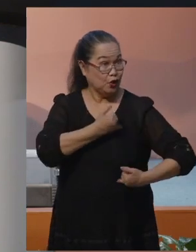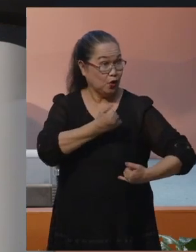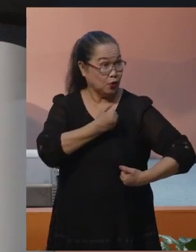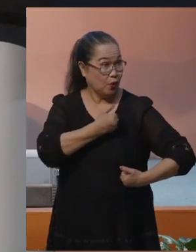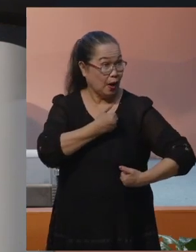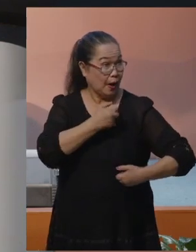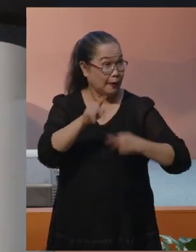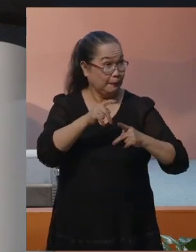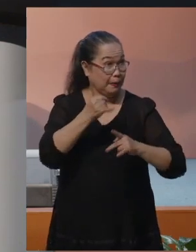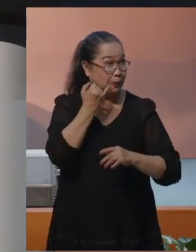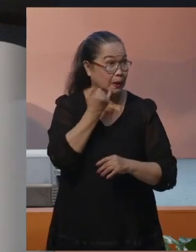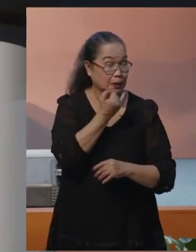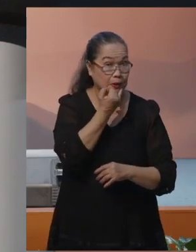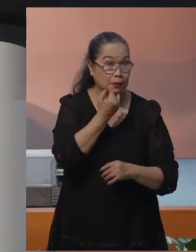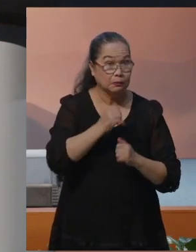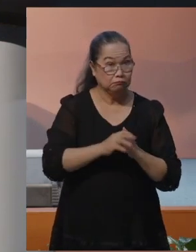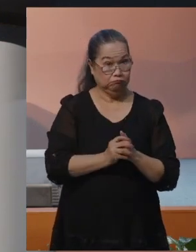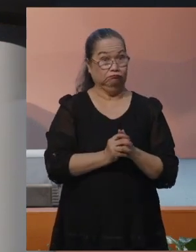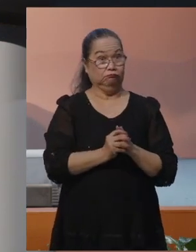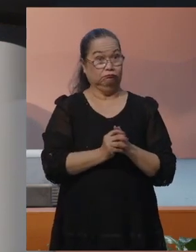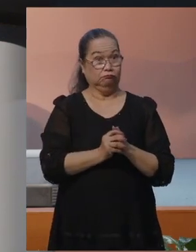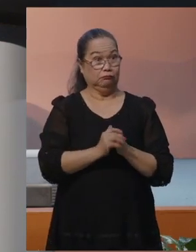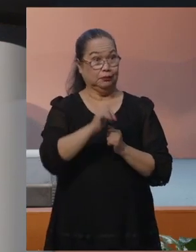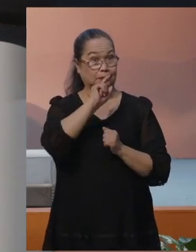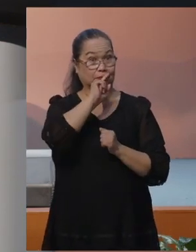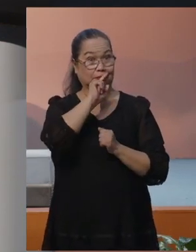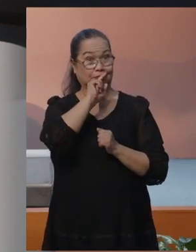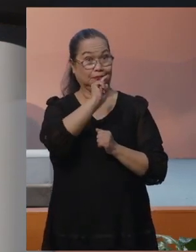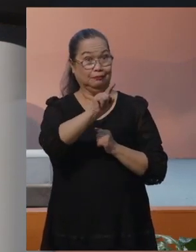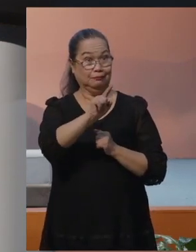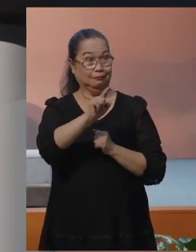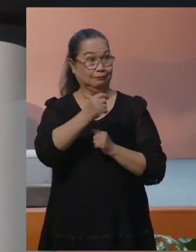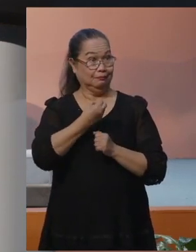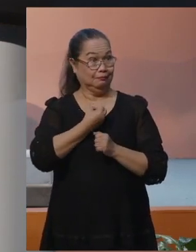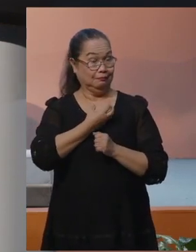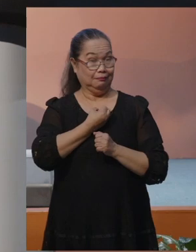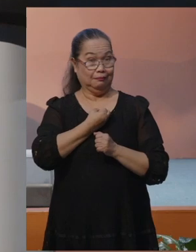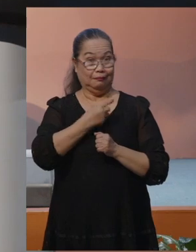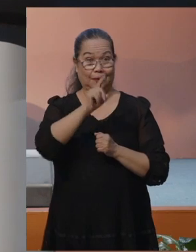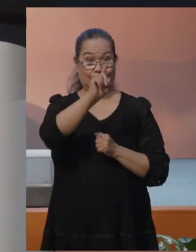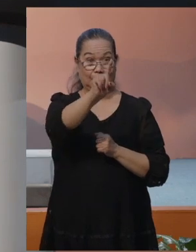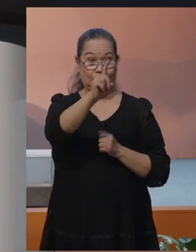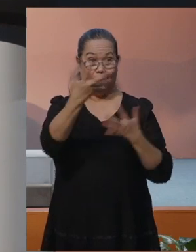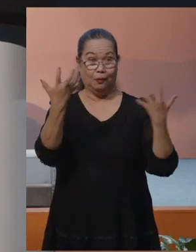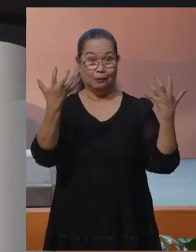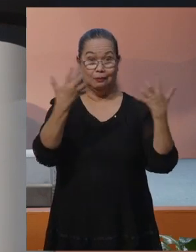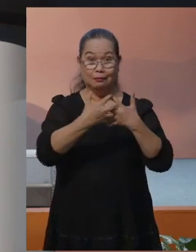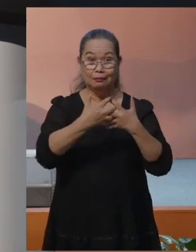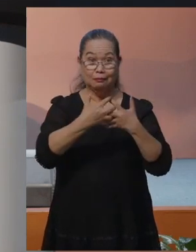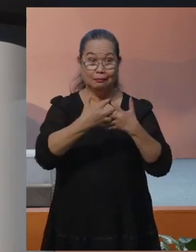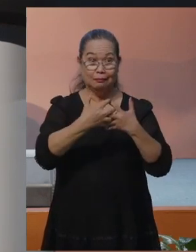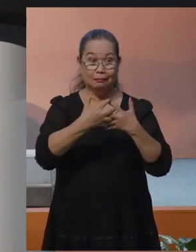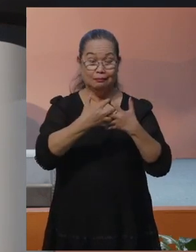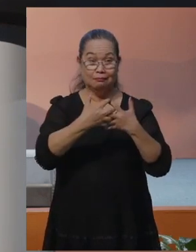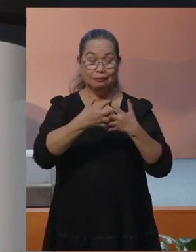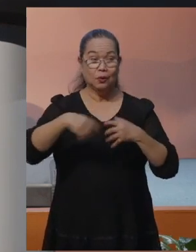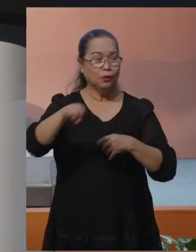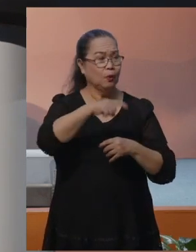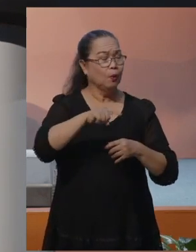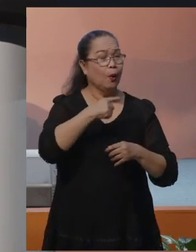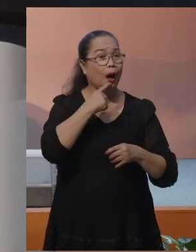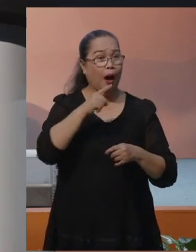Israel. Ito ang tunay na dahilan ng paggawa nila ng isang bagong koalisyon. Ang pakikipagsundo